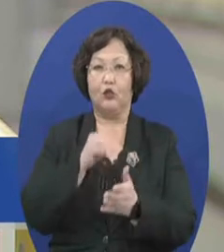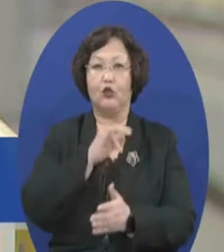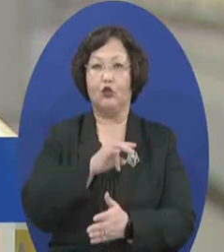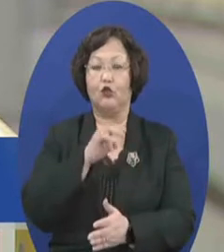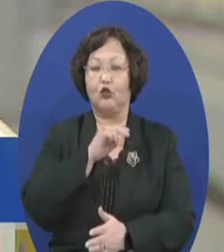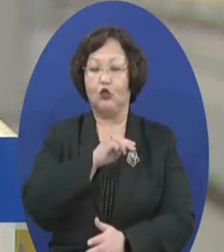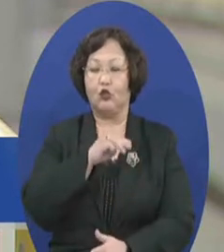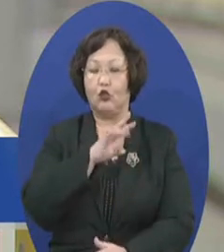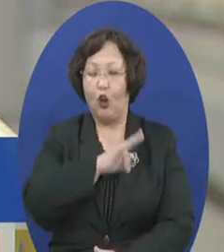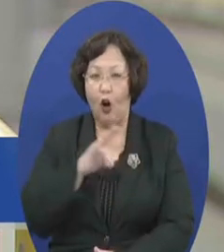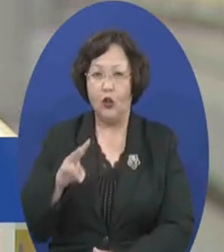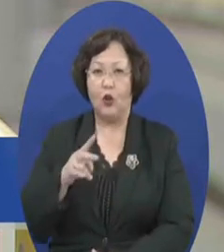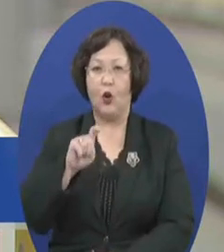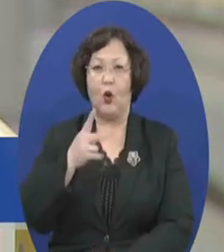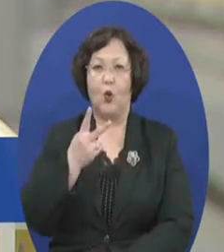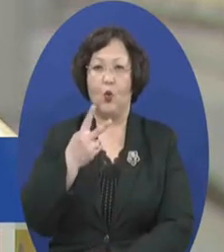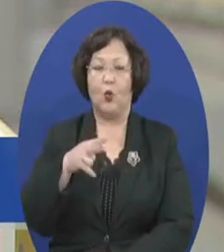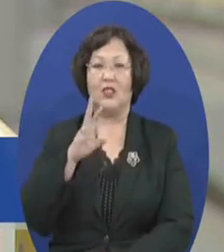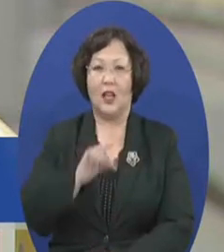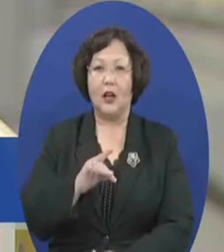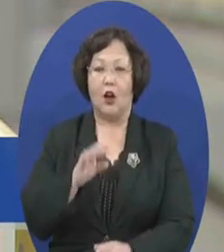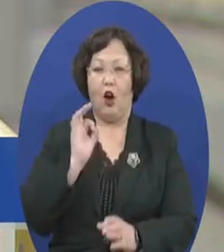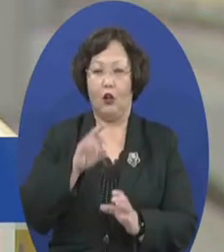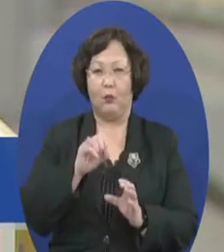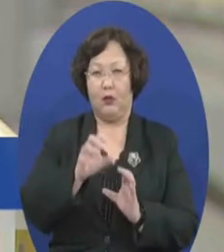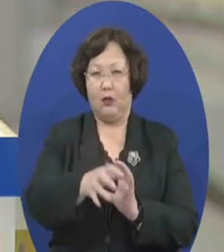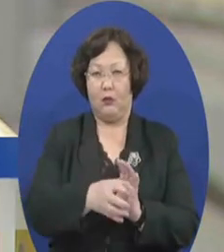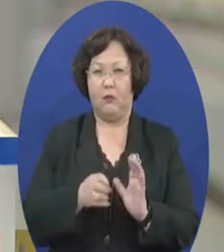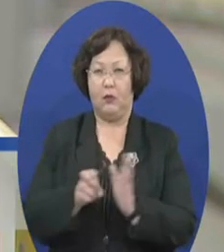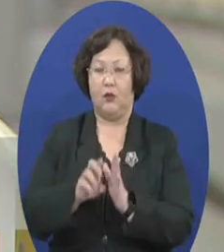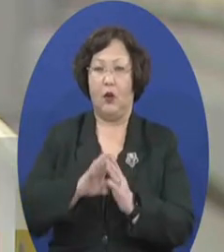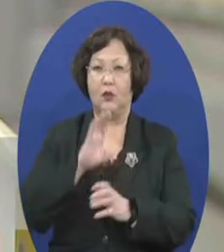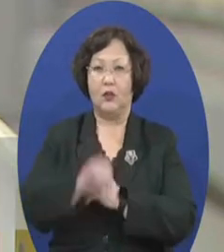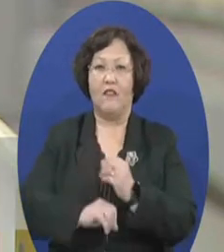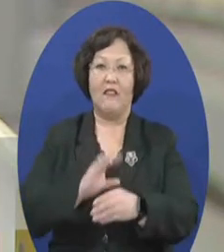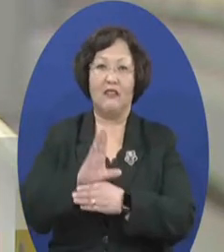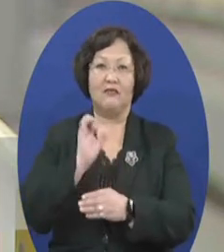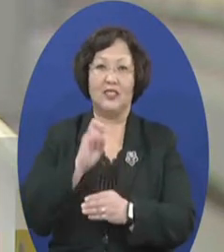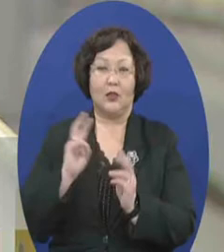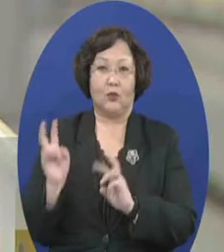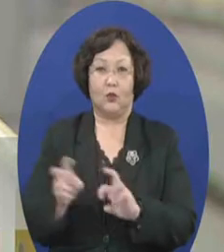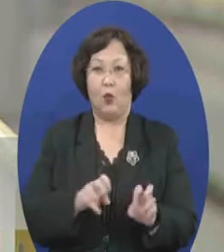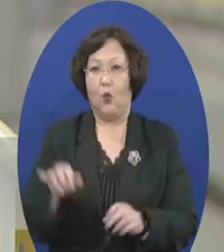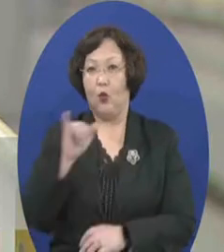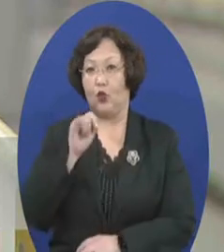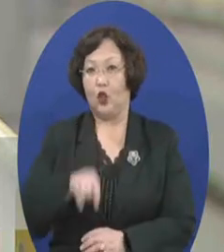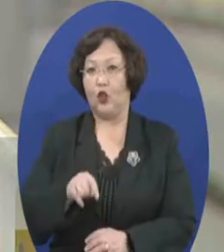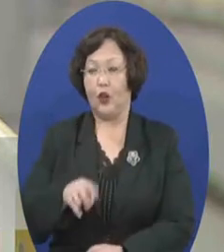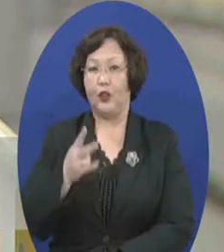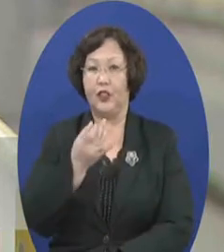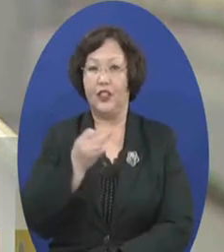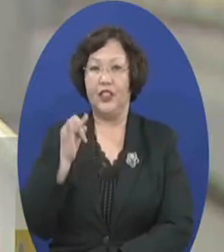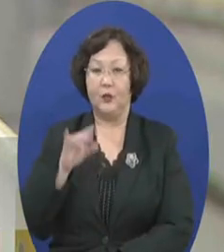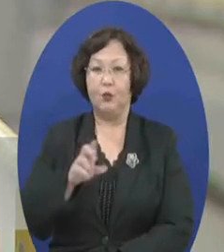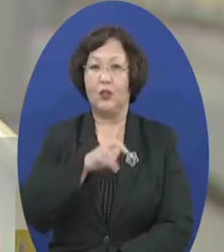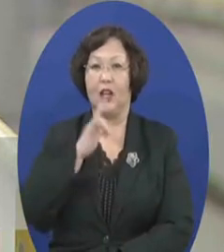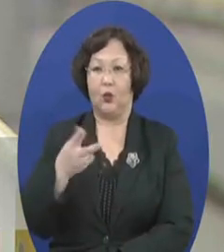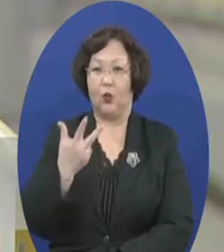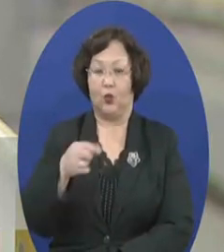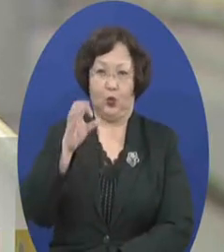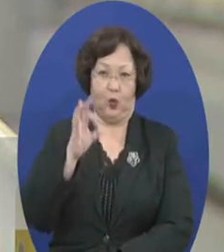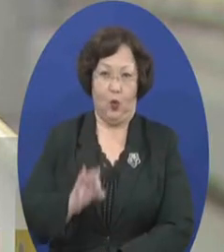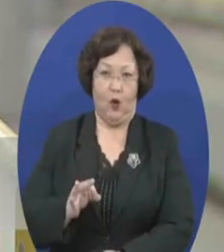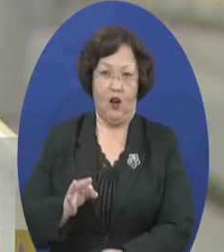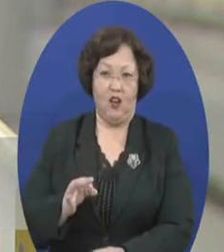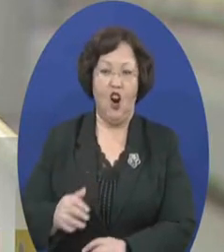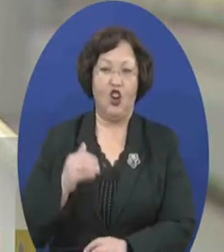хүдрийг олборлох юм хүчин чадалтай болно. За олон улсын валютын сангийн хийсэн судалгаагаар бол дотоодын нийт бүтээгдэхүүн 30% тэлэх юм том эдийн